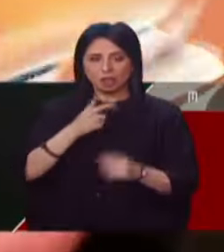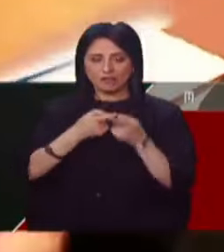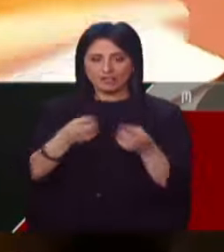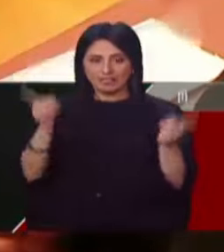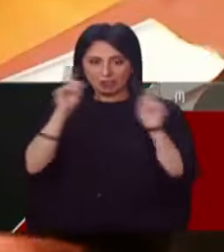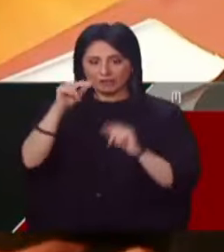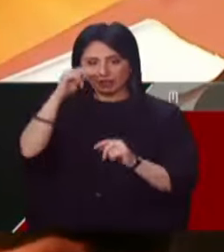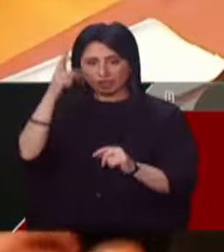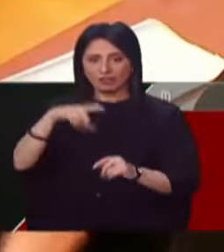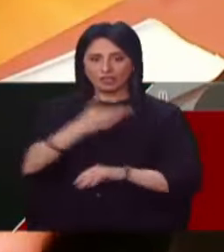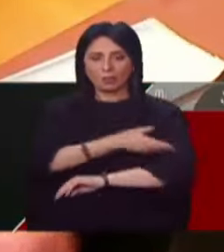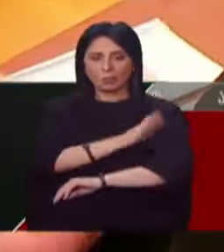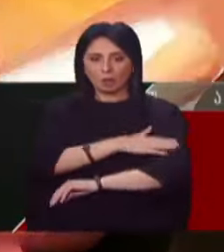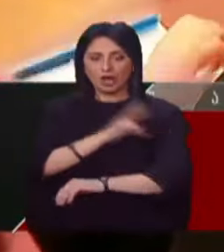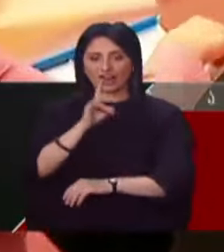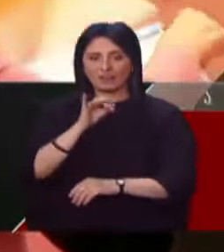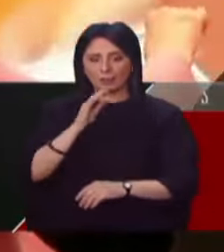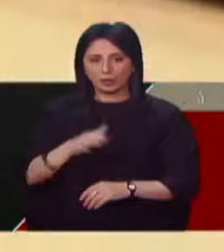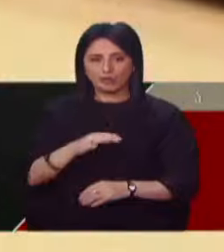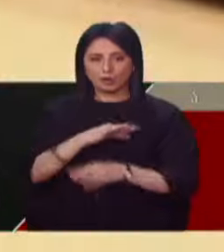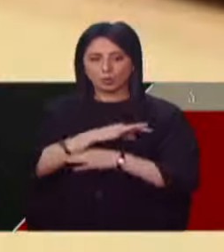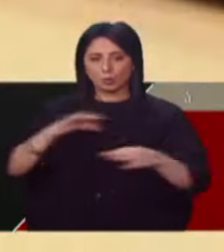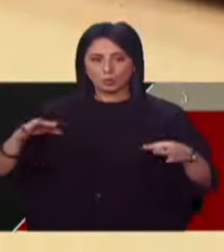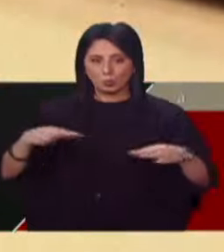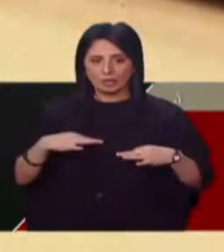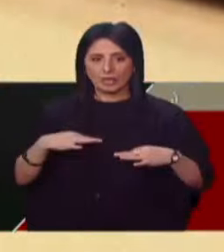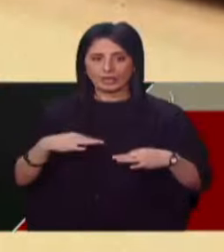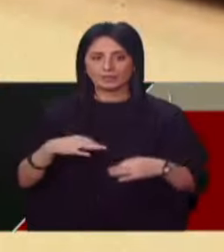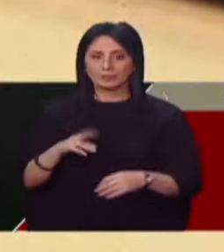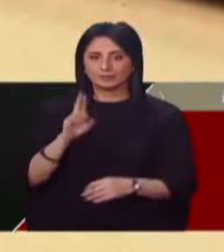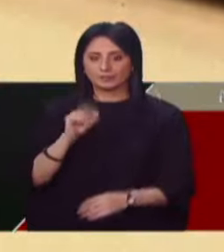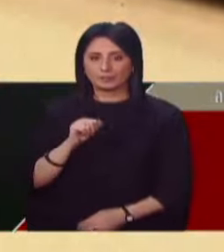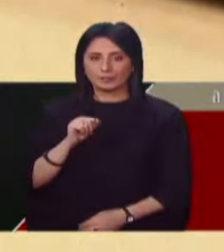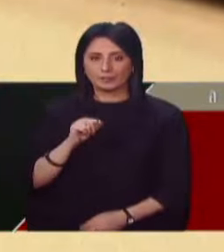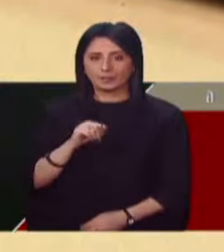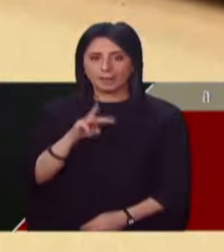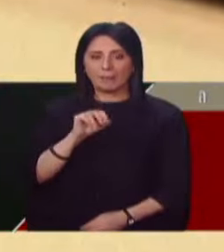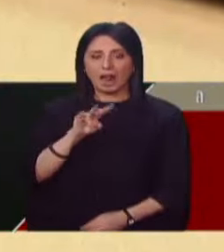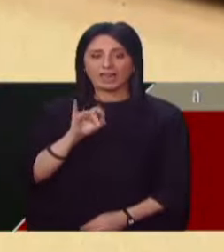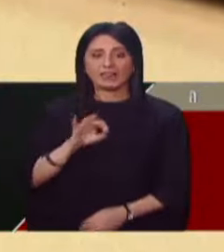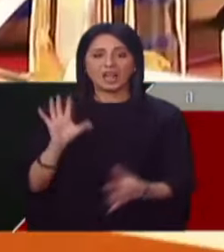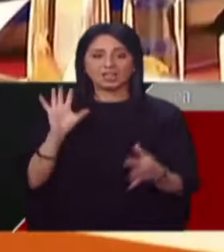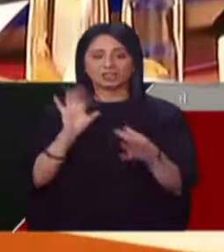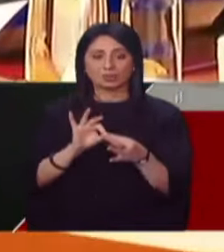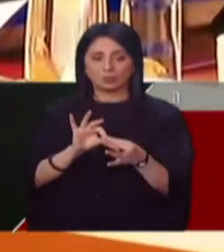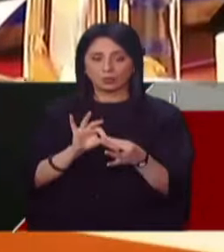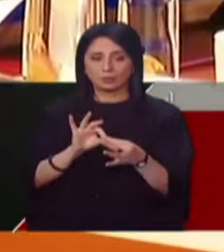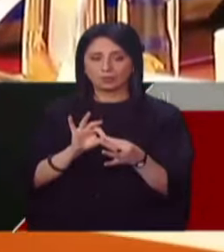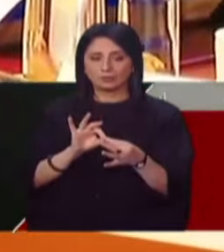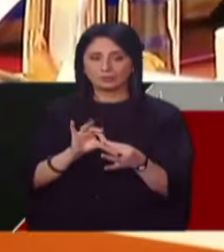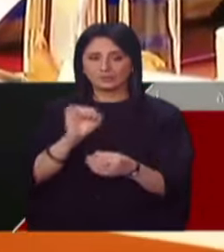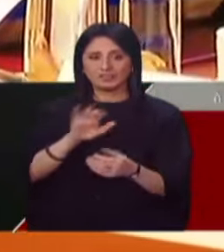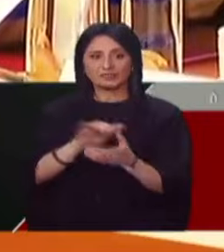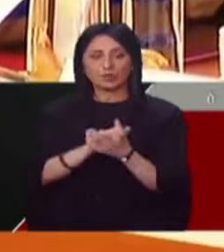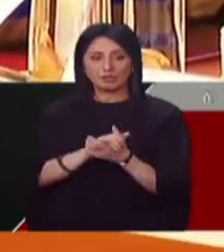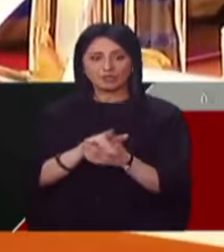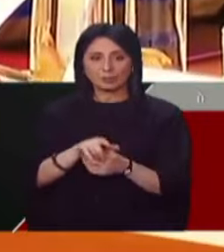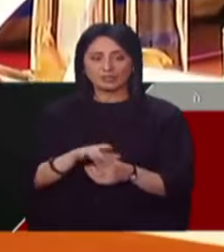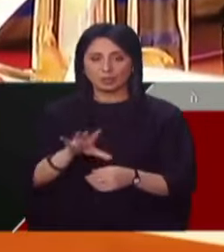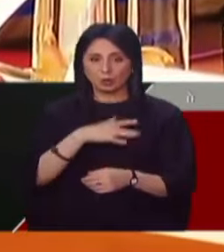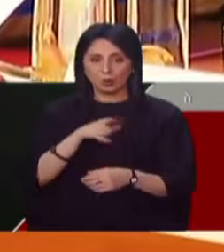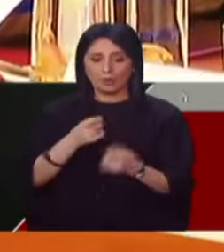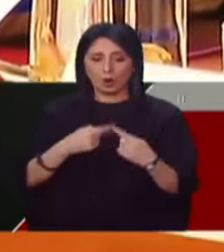სლოვაკეთი, ჩეხეთი, პოლონეთი, კვიპროსი, უნგრეთი და მალტა შეუერთდნენ ევროკავშირს და